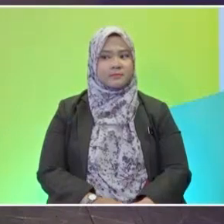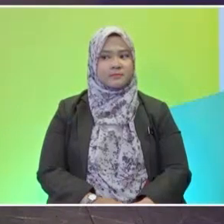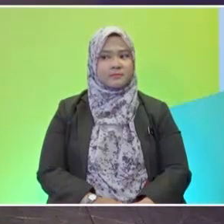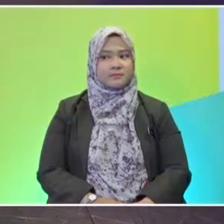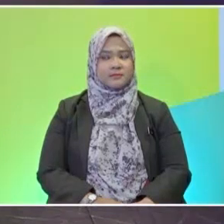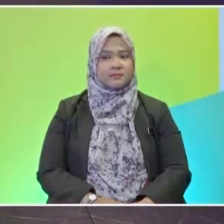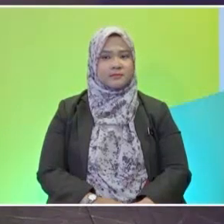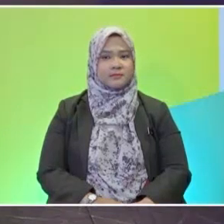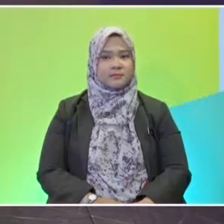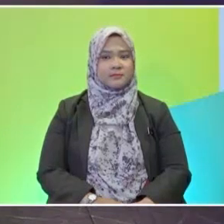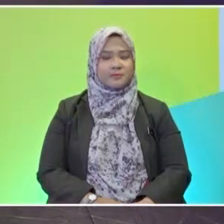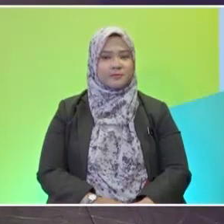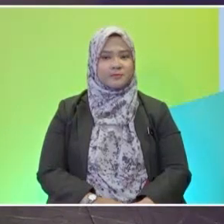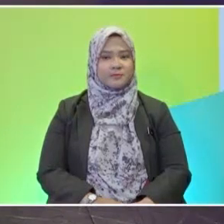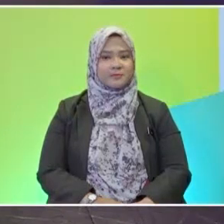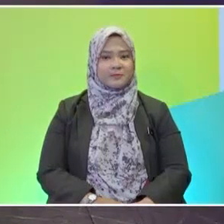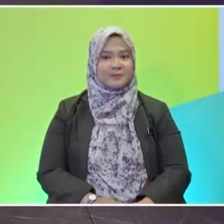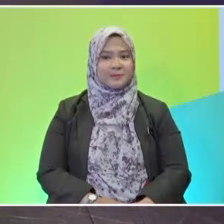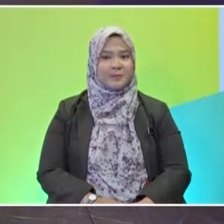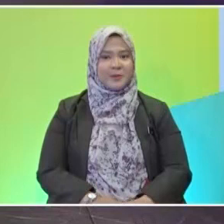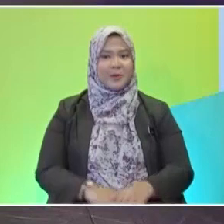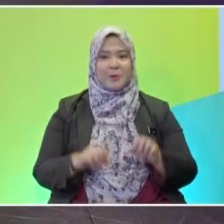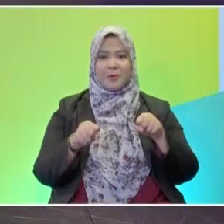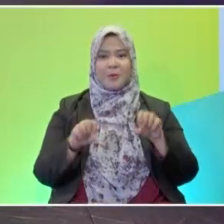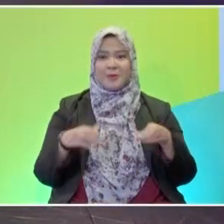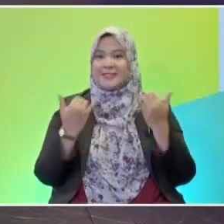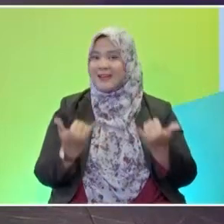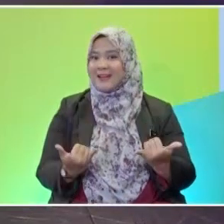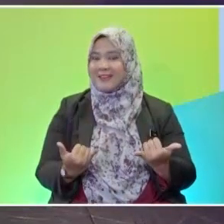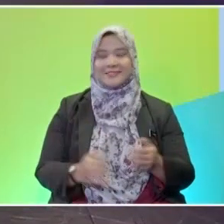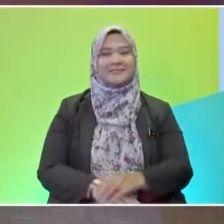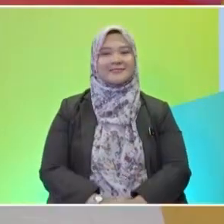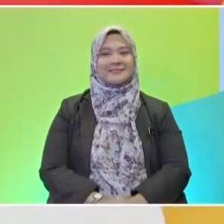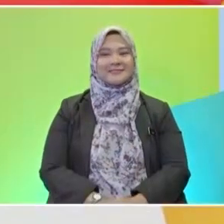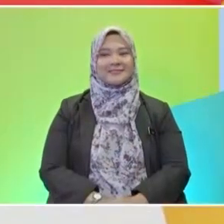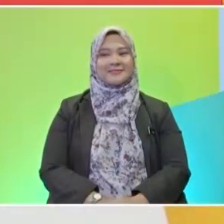dalam keadaan 1 menit baik mulai sekarang